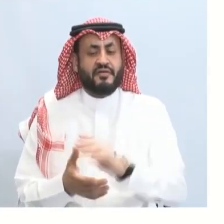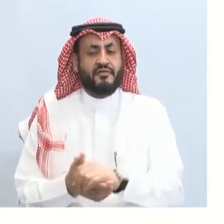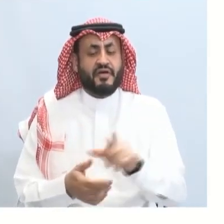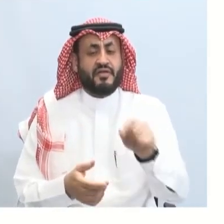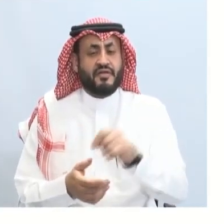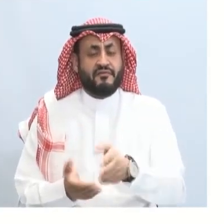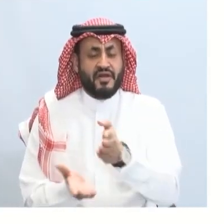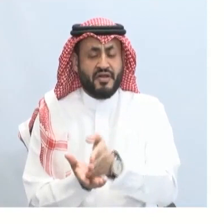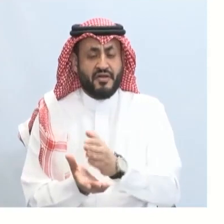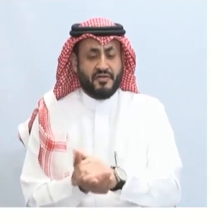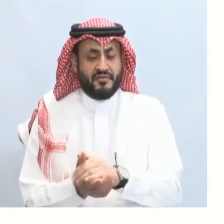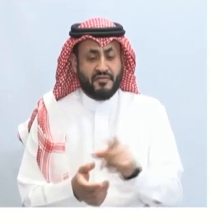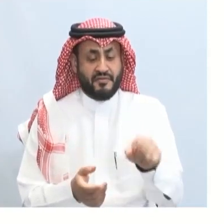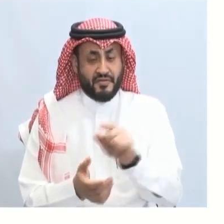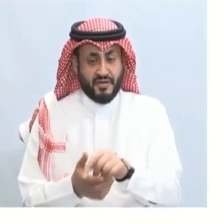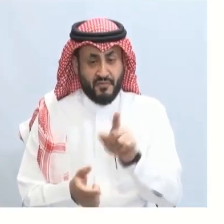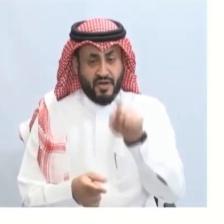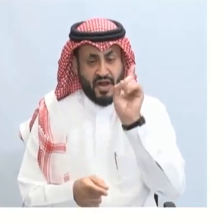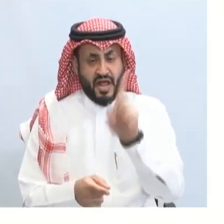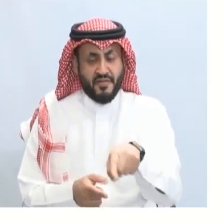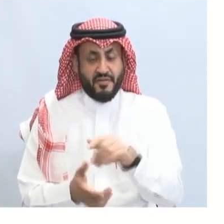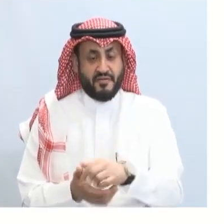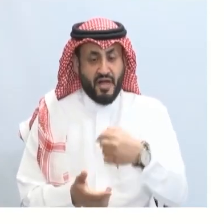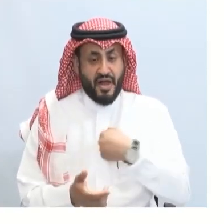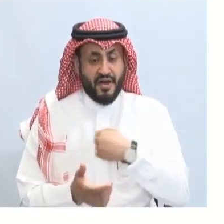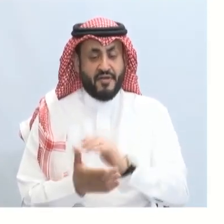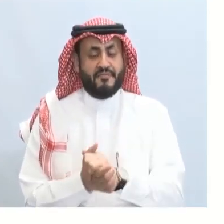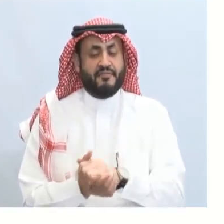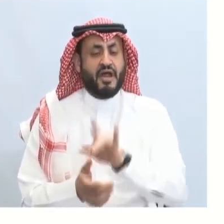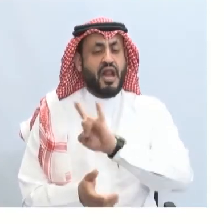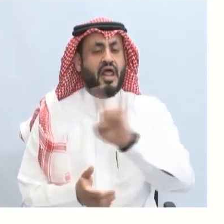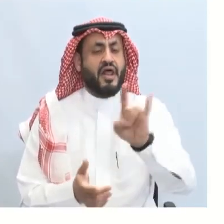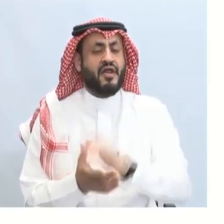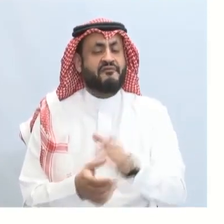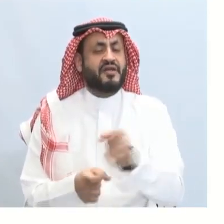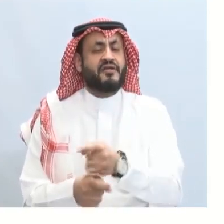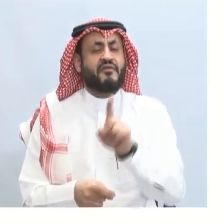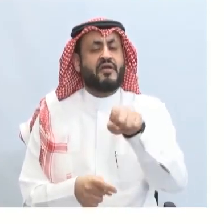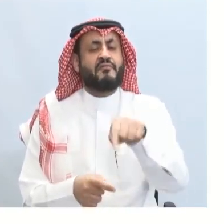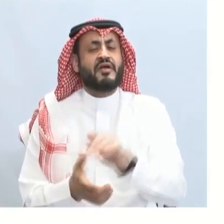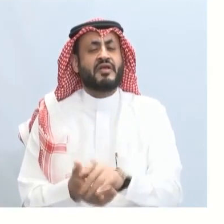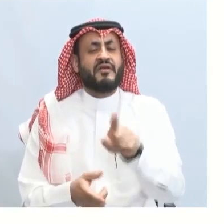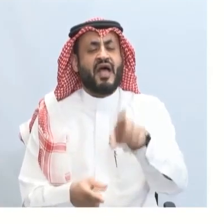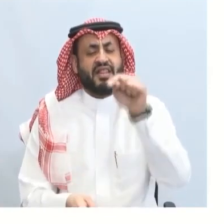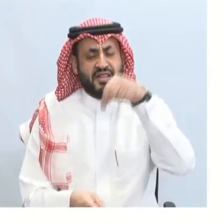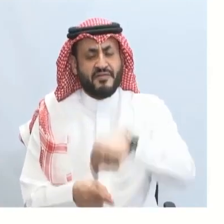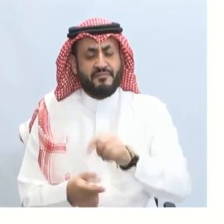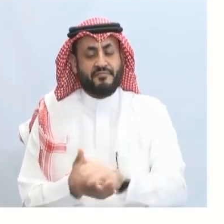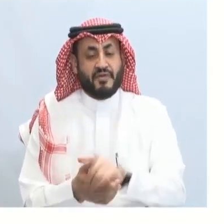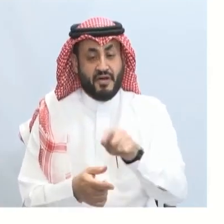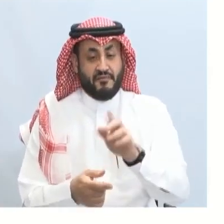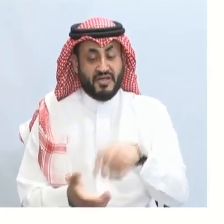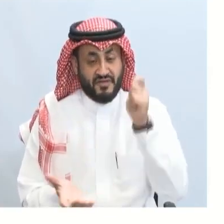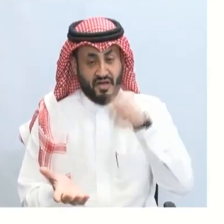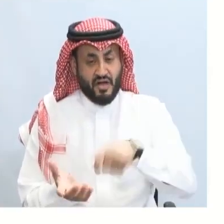سلوك اتجاهك كمتهم فانا لا استطيع ان افعل شيئا غير ادانت فانا بصفتي